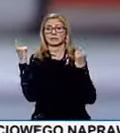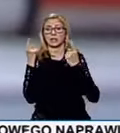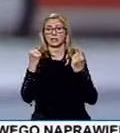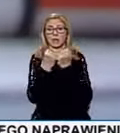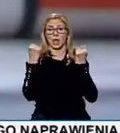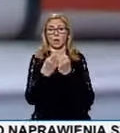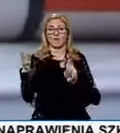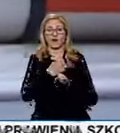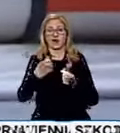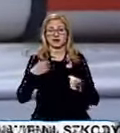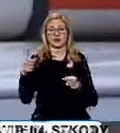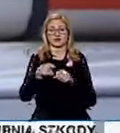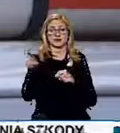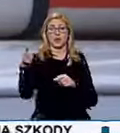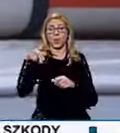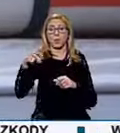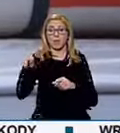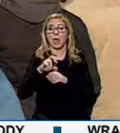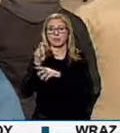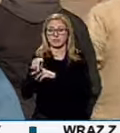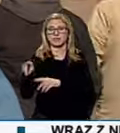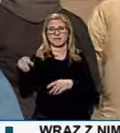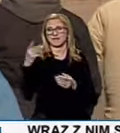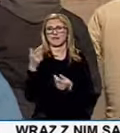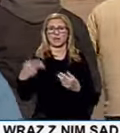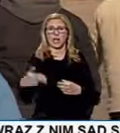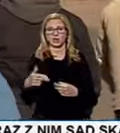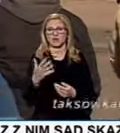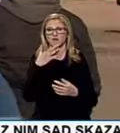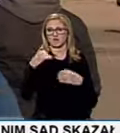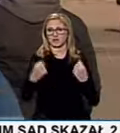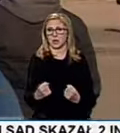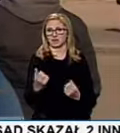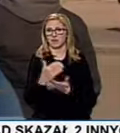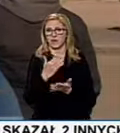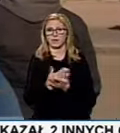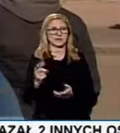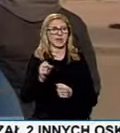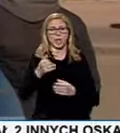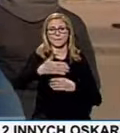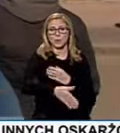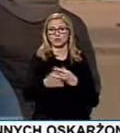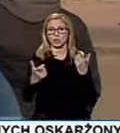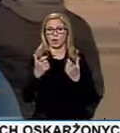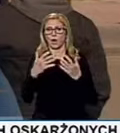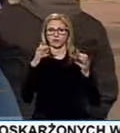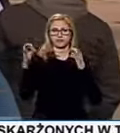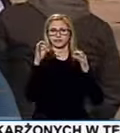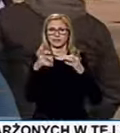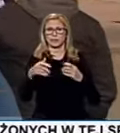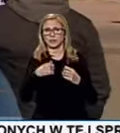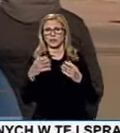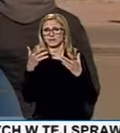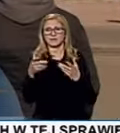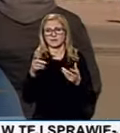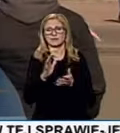po wprowadzeniu Ubera sytuacja taksówkarzy się pogorszyła. Koledzy ze związków opowiadają, że no za późno zaczęli troszeczkę reagować